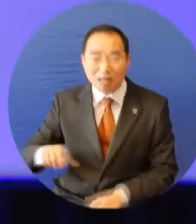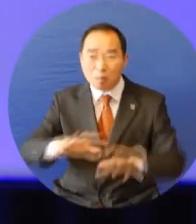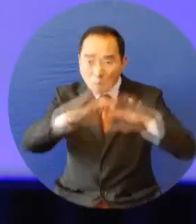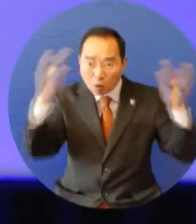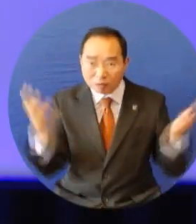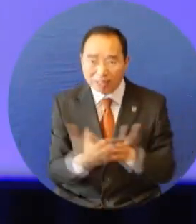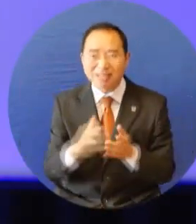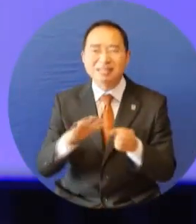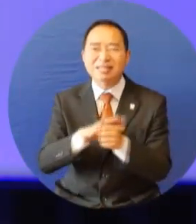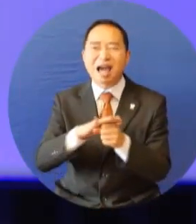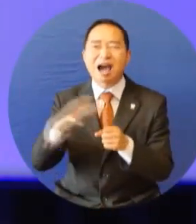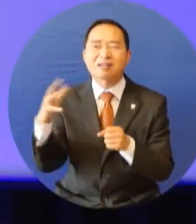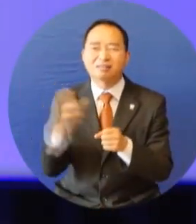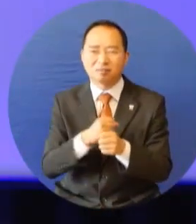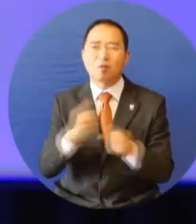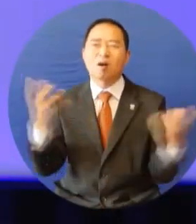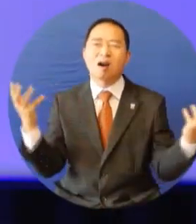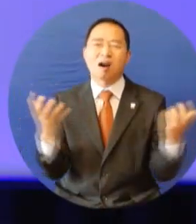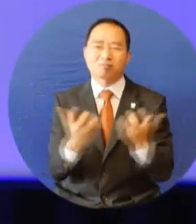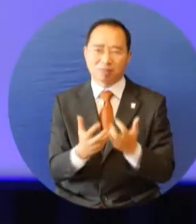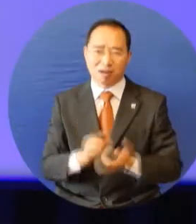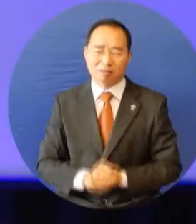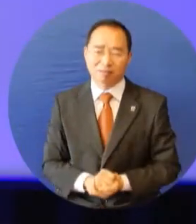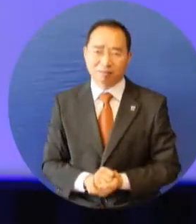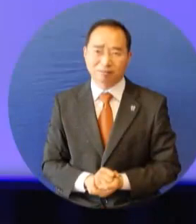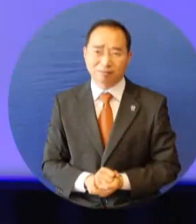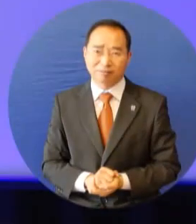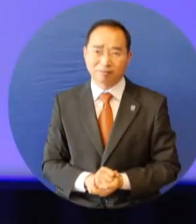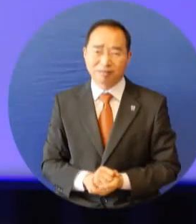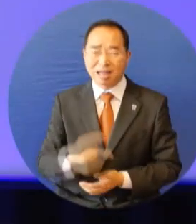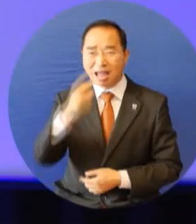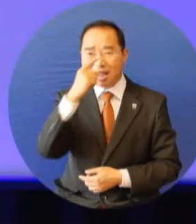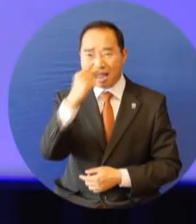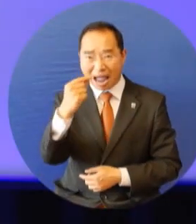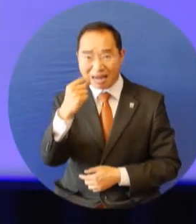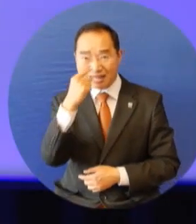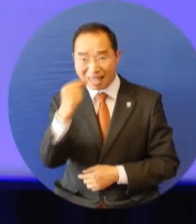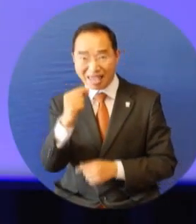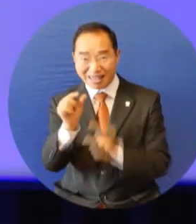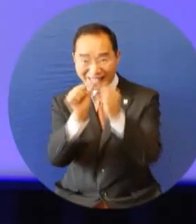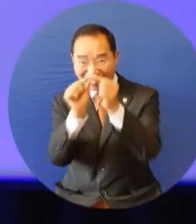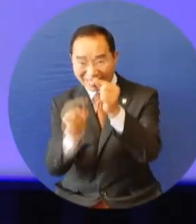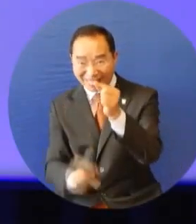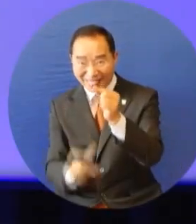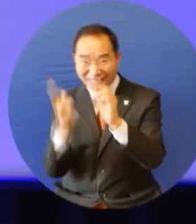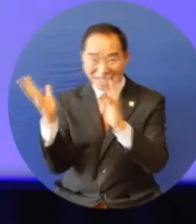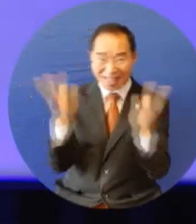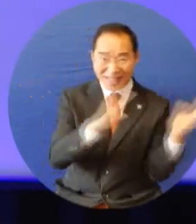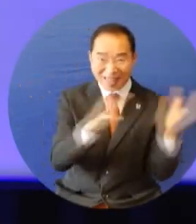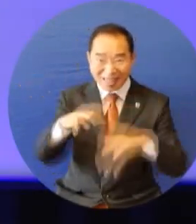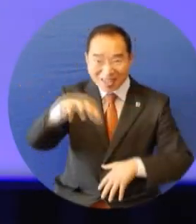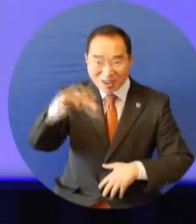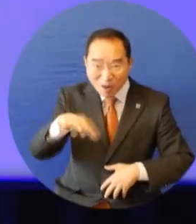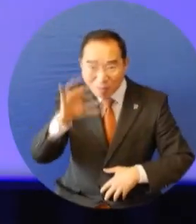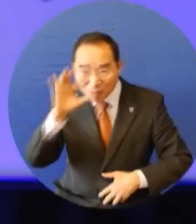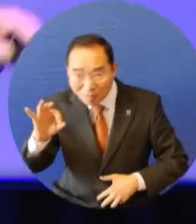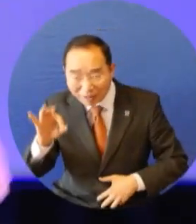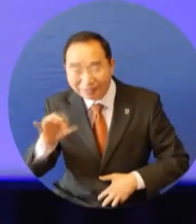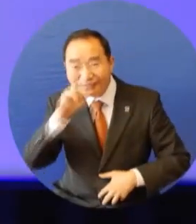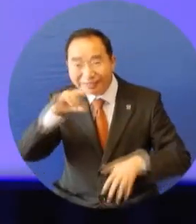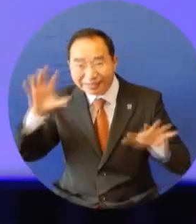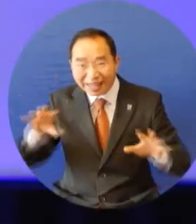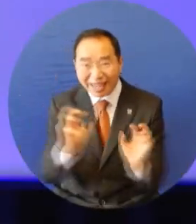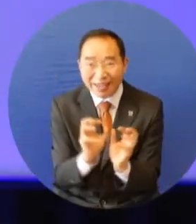그래서 난, 아, 이 만물은 사랑으로 이루어져 있구나를 깨달았거든. 갈대밭에 새들이 울음소리가 평소의